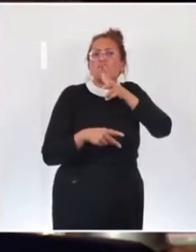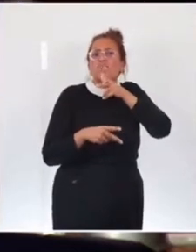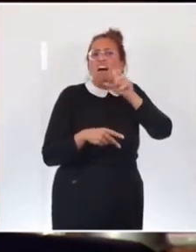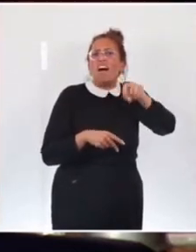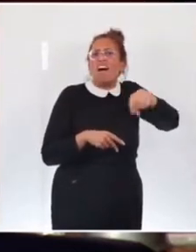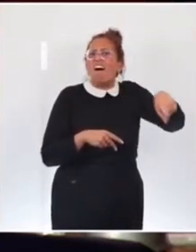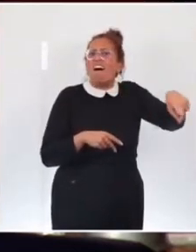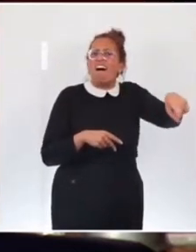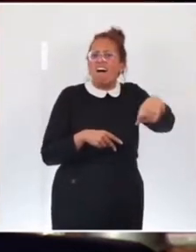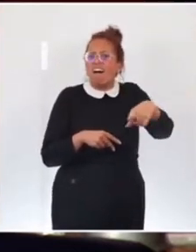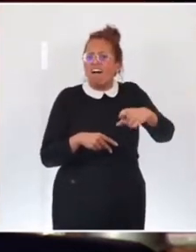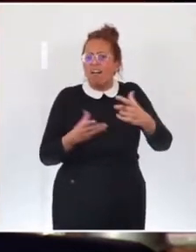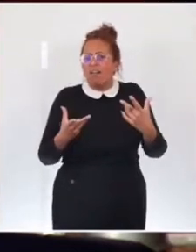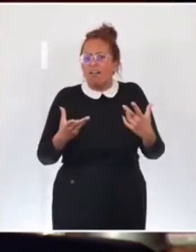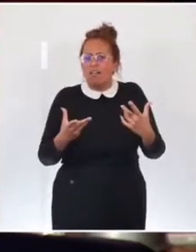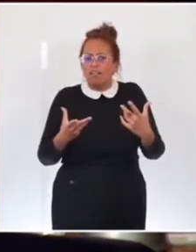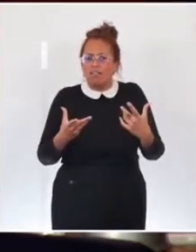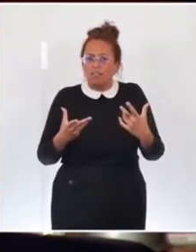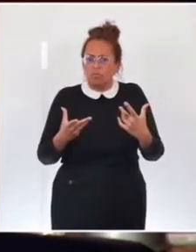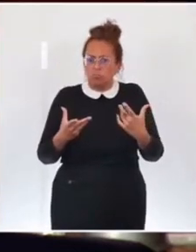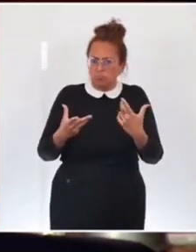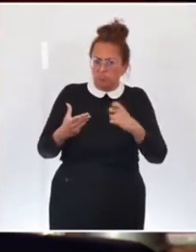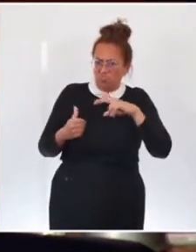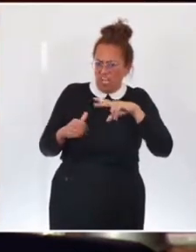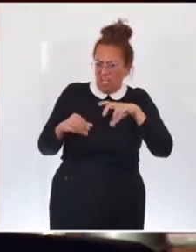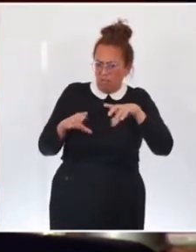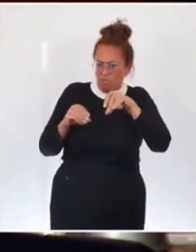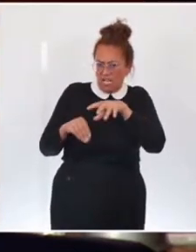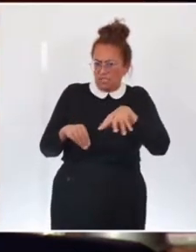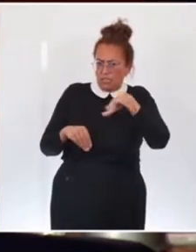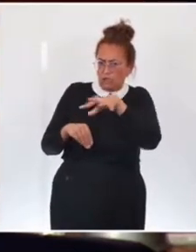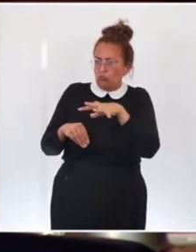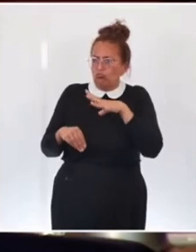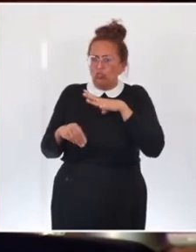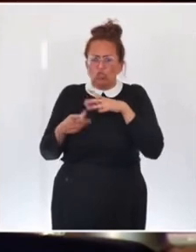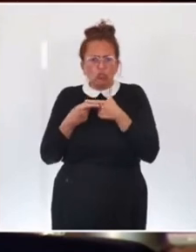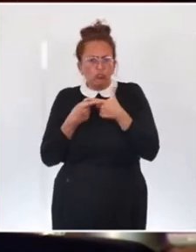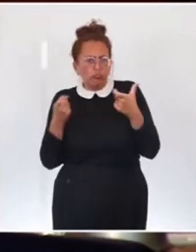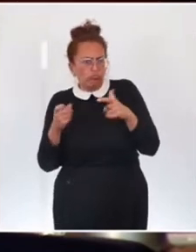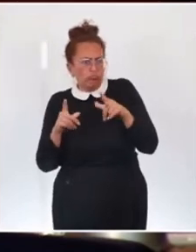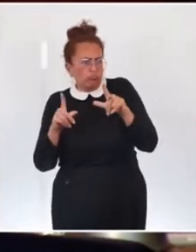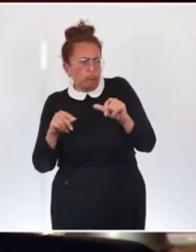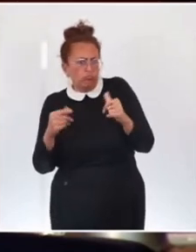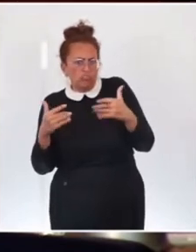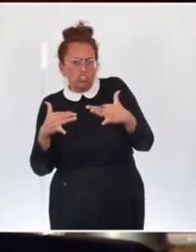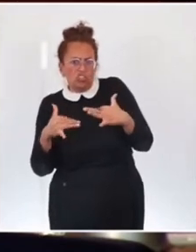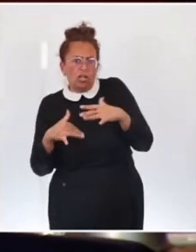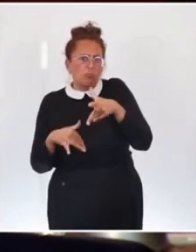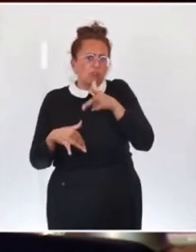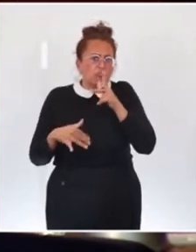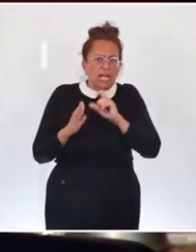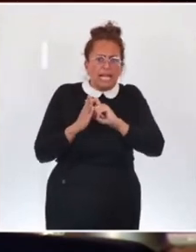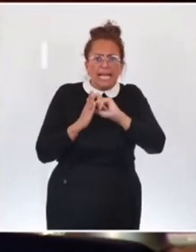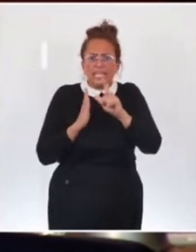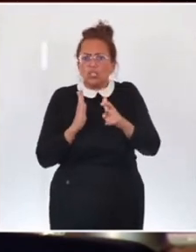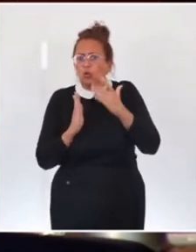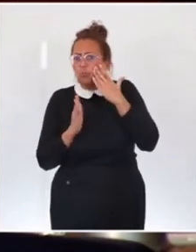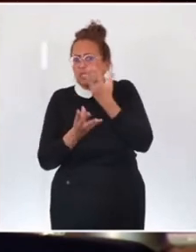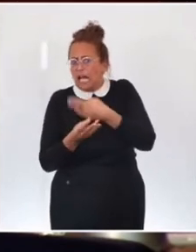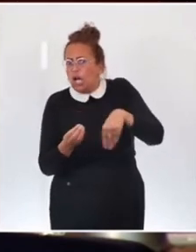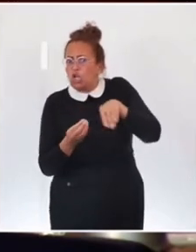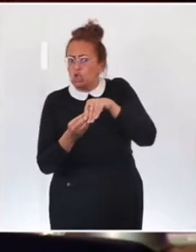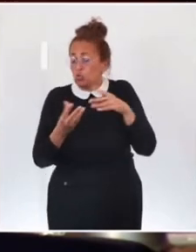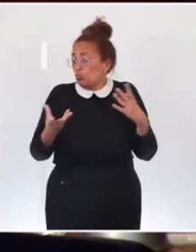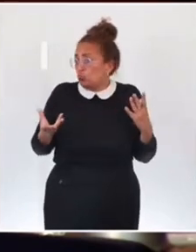j'ai fait le tour. Il y a différents types de commerces sur cette place. Je vois pas en quoi un hôtel ou un restaurant ou un bar supplémentaire viendrait nuire à la diversité commerciale. En tout cas, c'est une